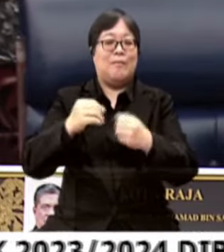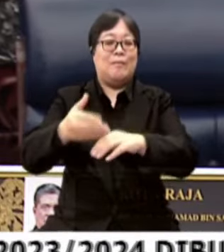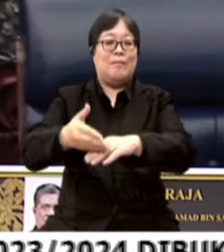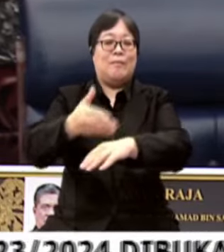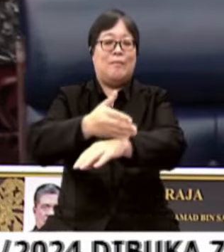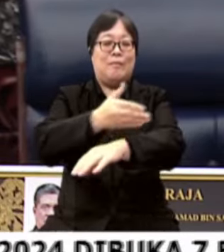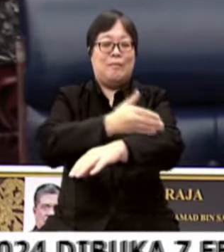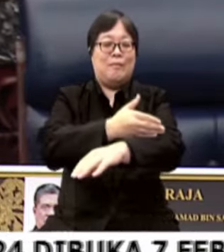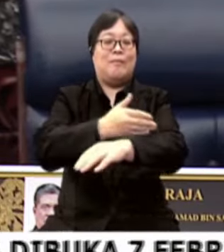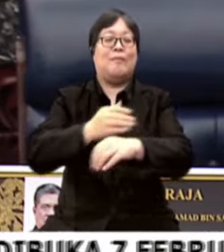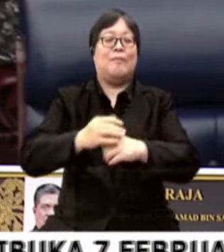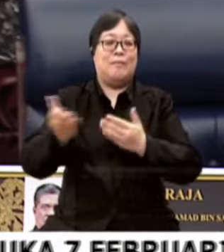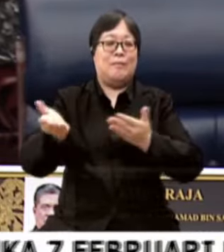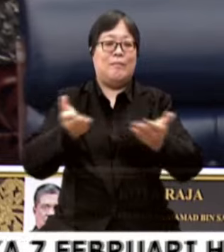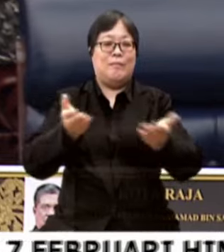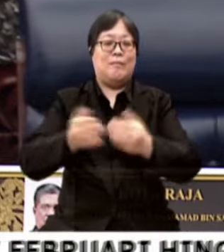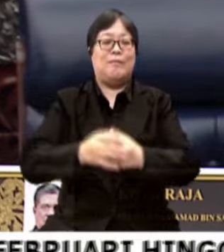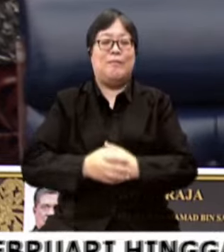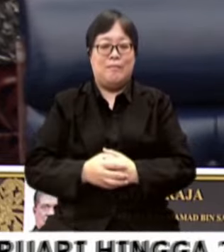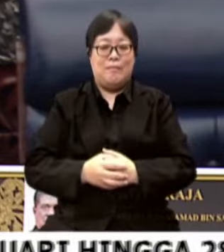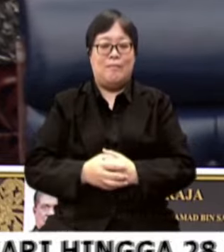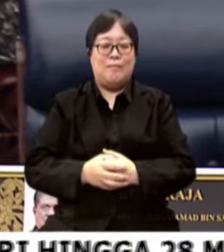penyampaian kenikmatan